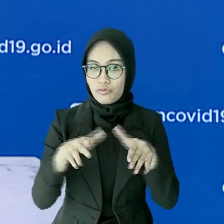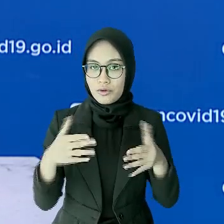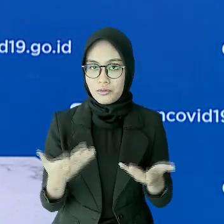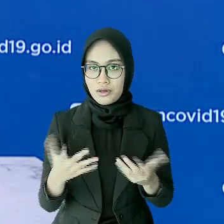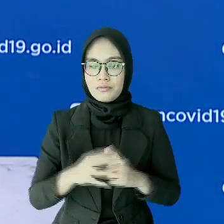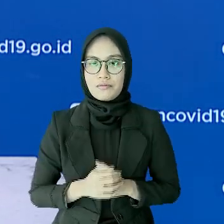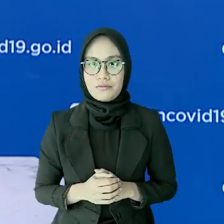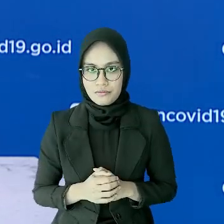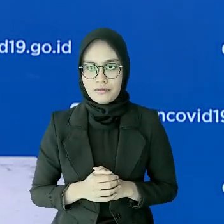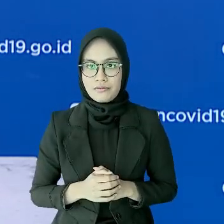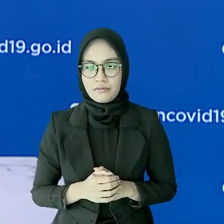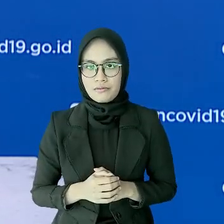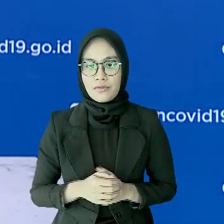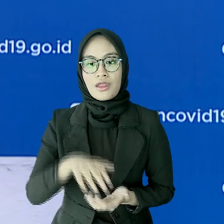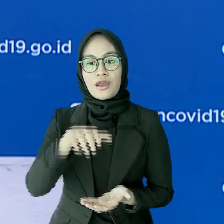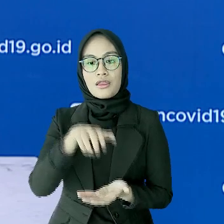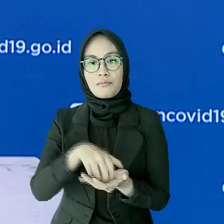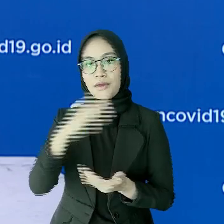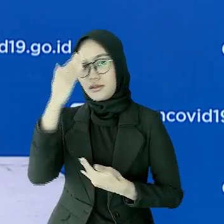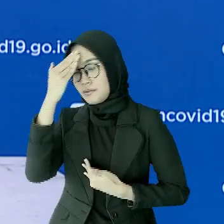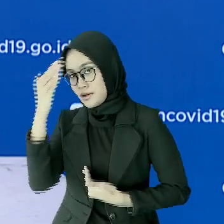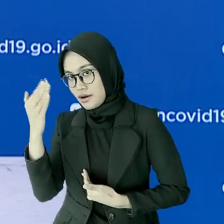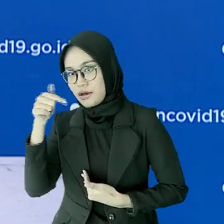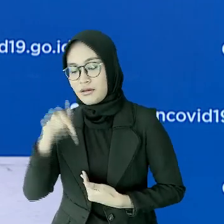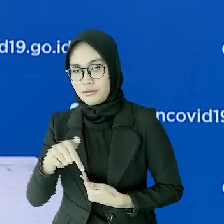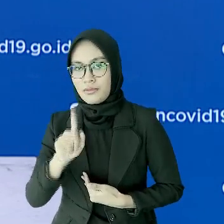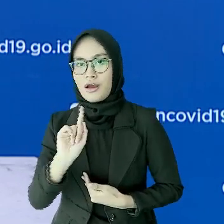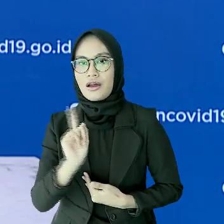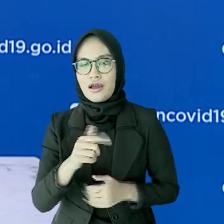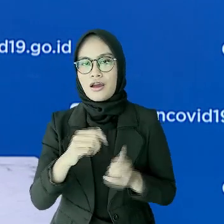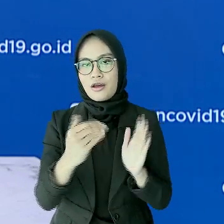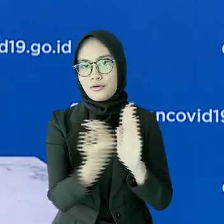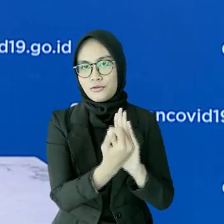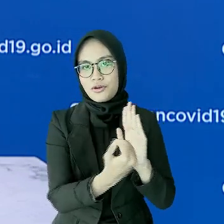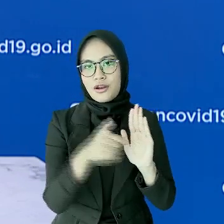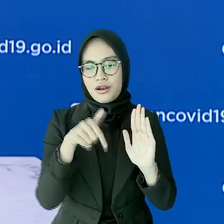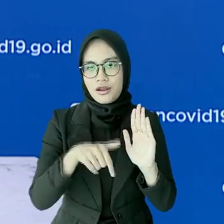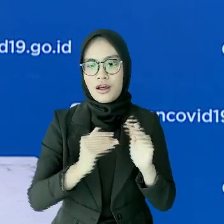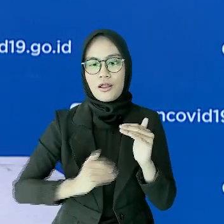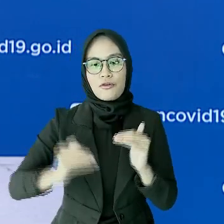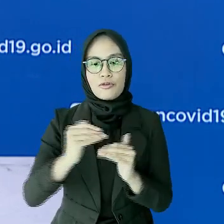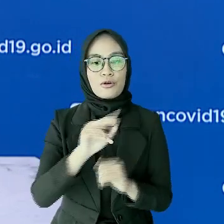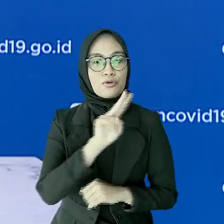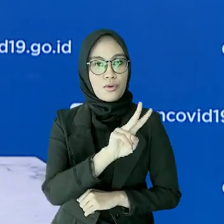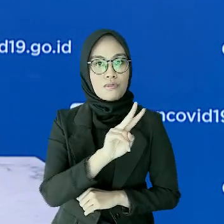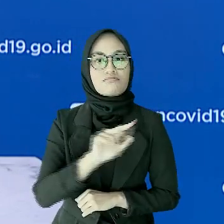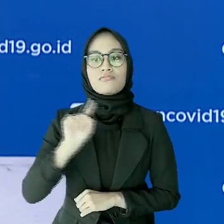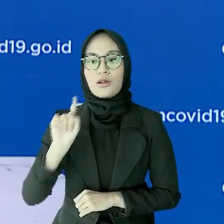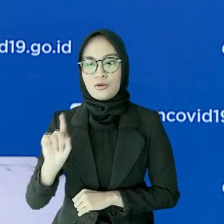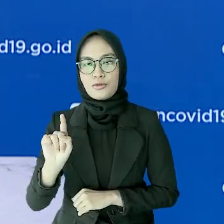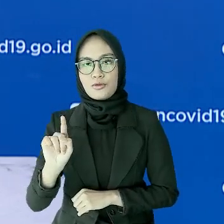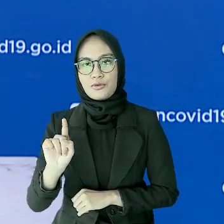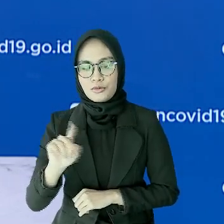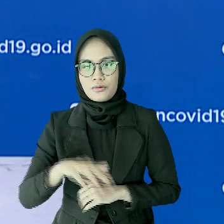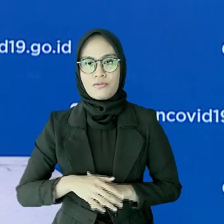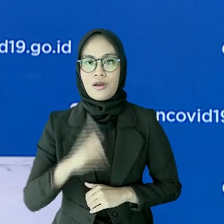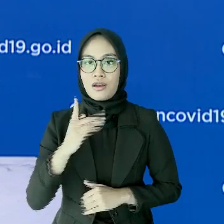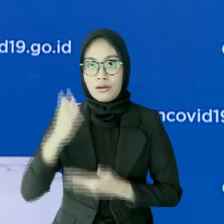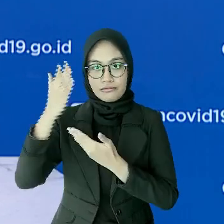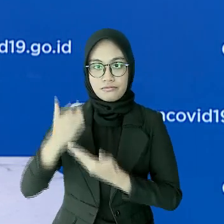untuk kapasitas tempat ibadah di wilayah dengan level 2 dan 1 mengalami penyesuaian sebagai